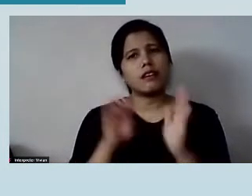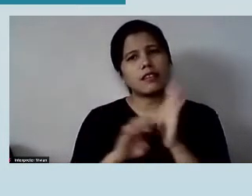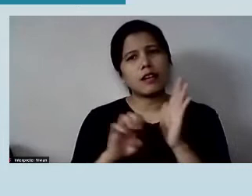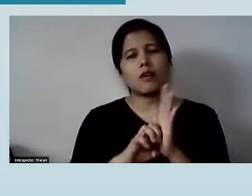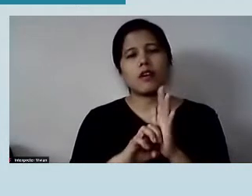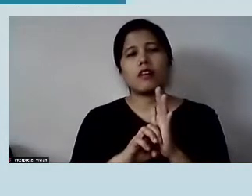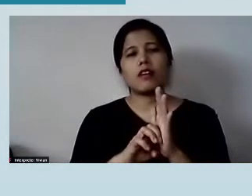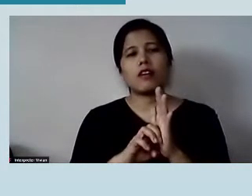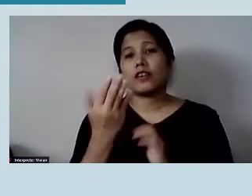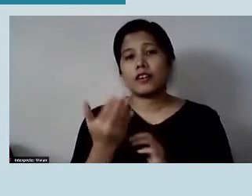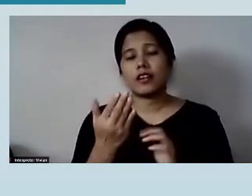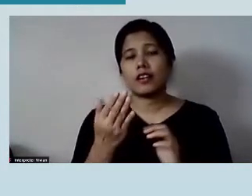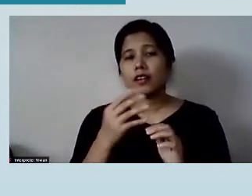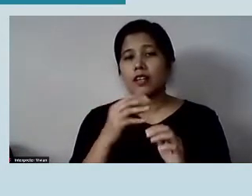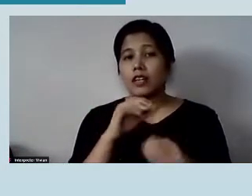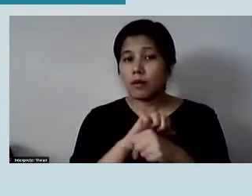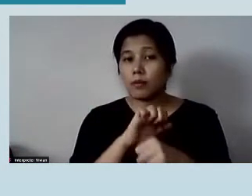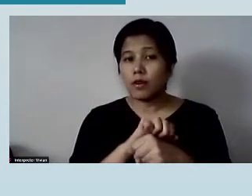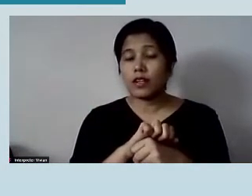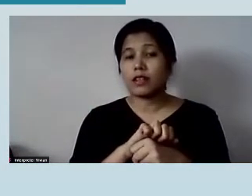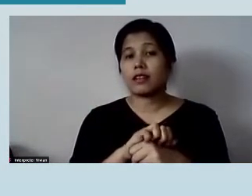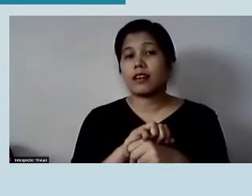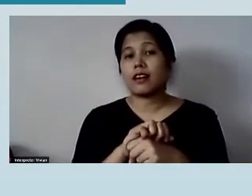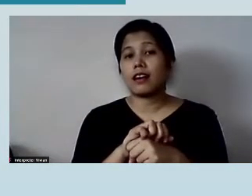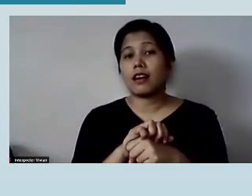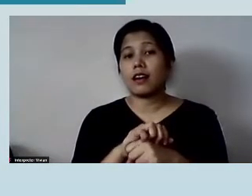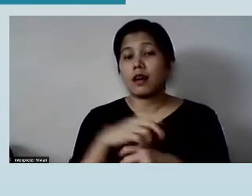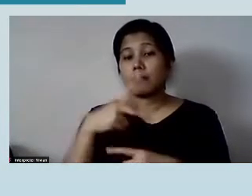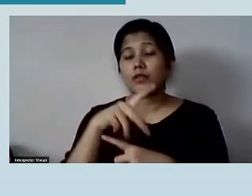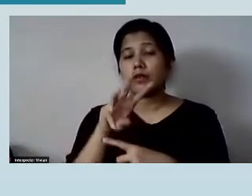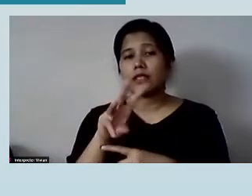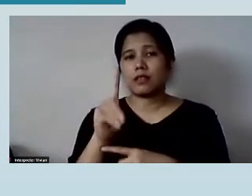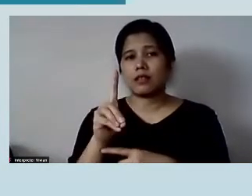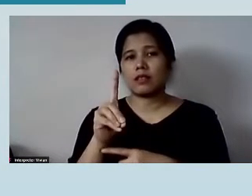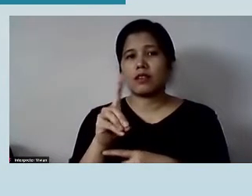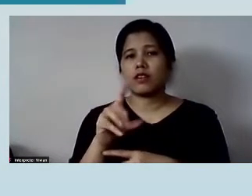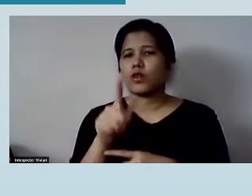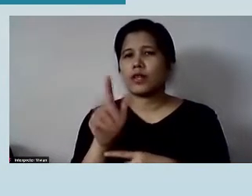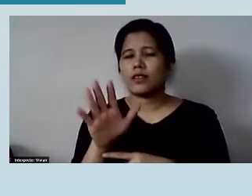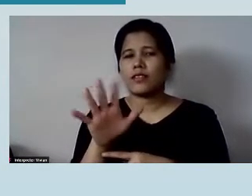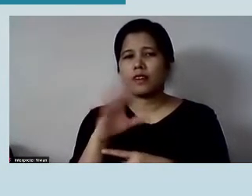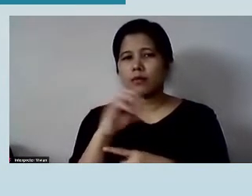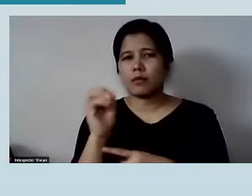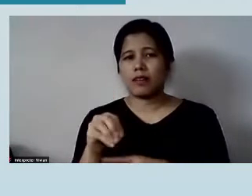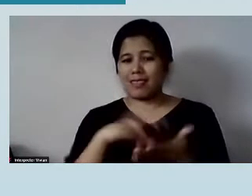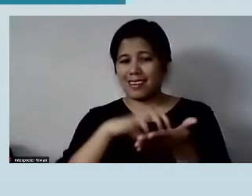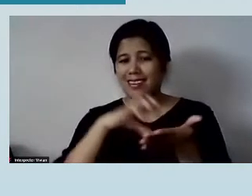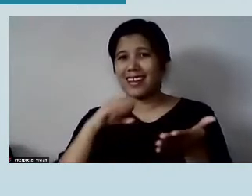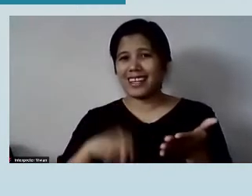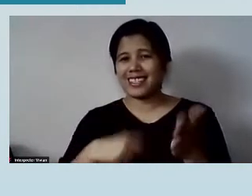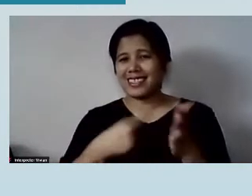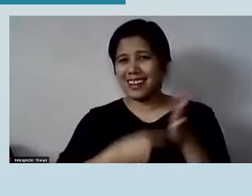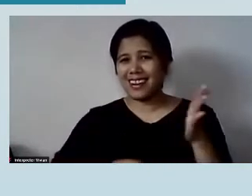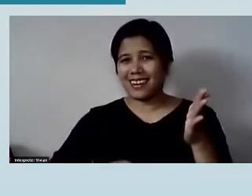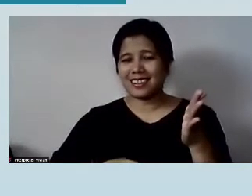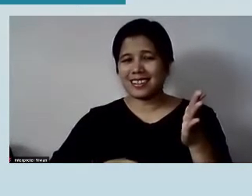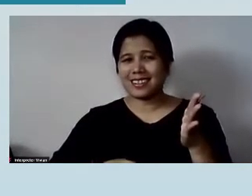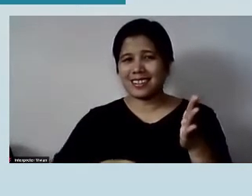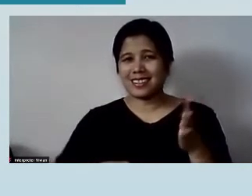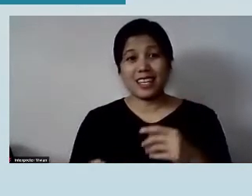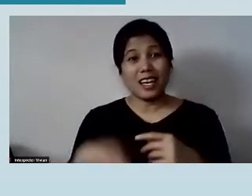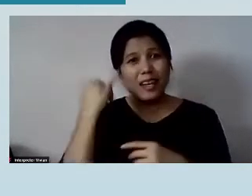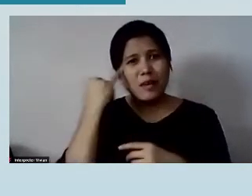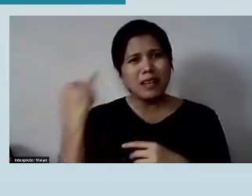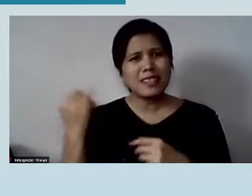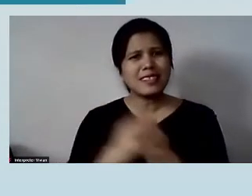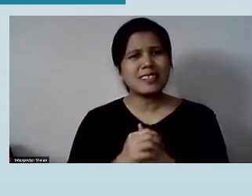with disability in your private company, you are entitled to 25% tax deduction, no? Imagine kung